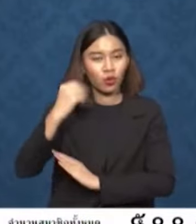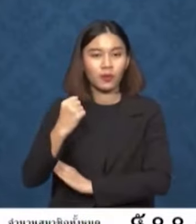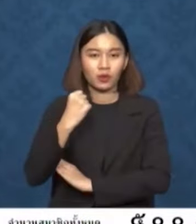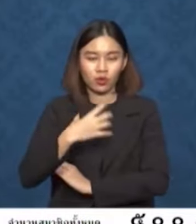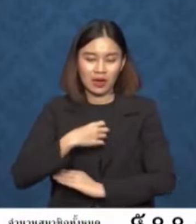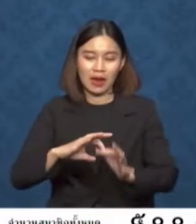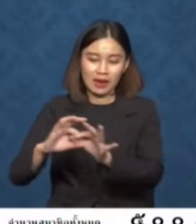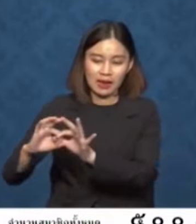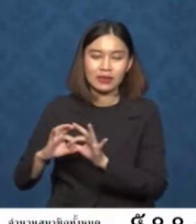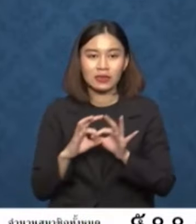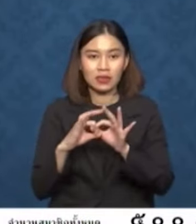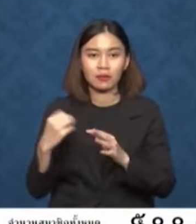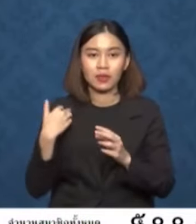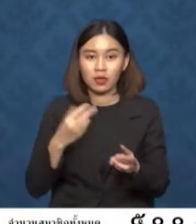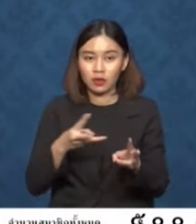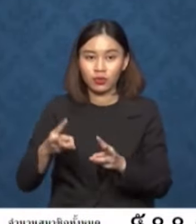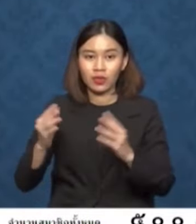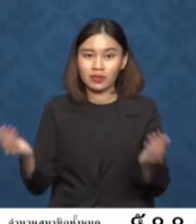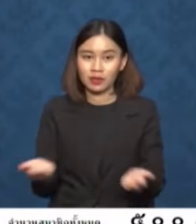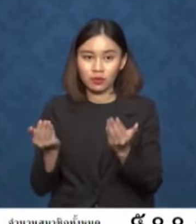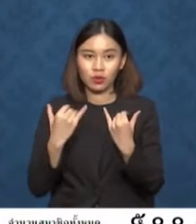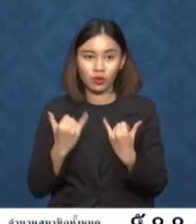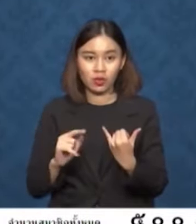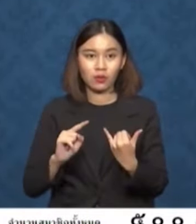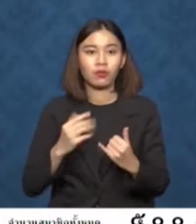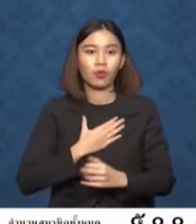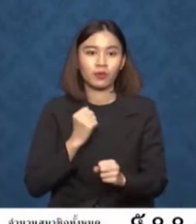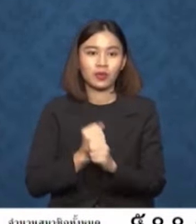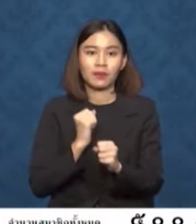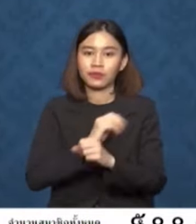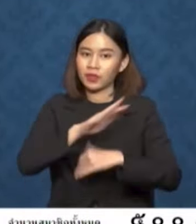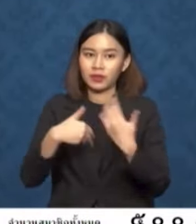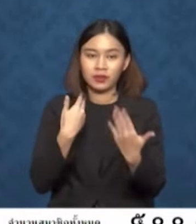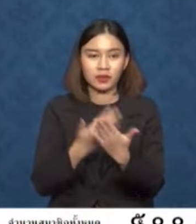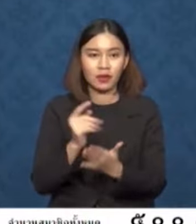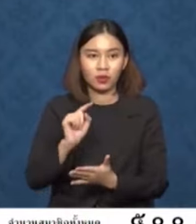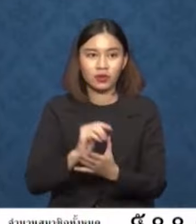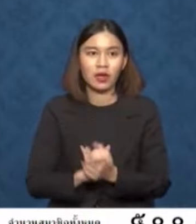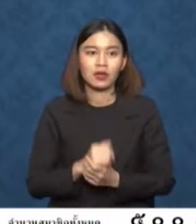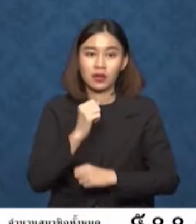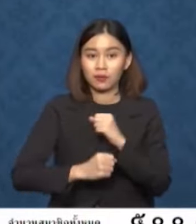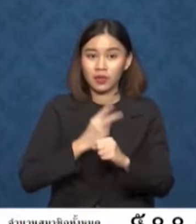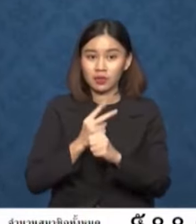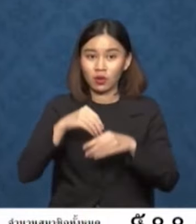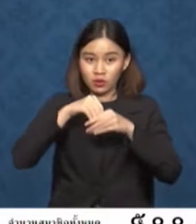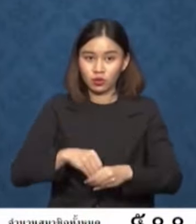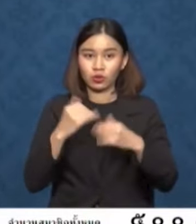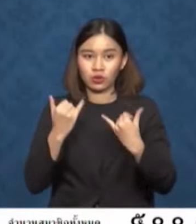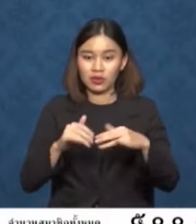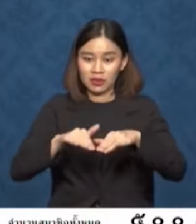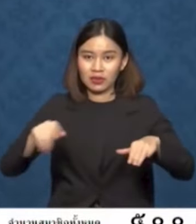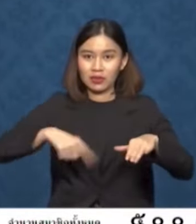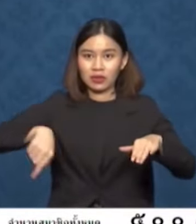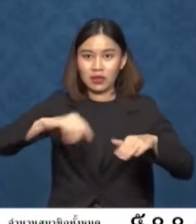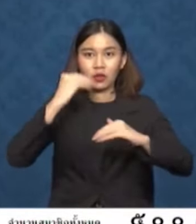หน่อยเพราะฉนั้นวิธีการรณรงค์วันนี้ผมถึงทำทุกอย่างทำอะไร 2ปีที่อยู่นี่ต้องให้เด็กได้